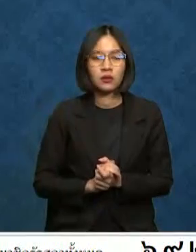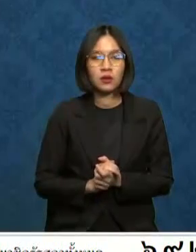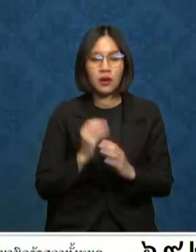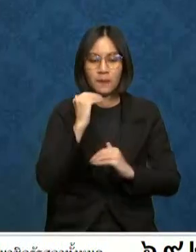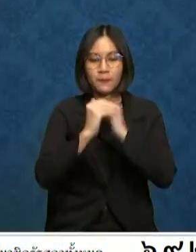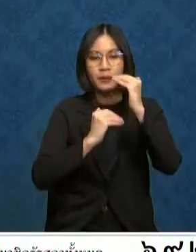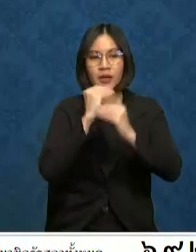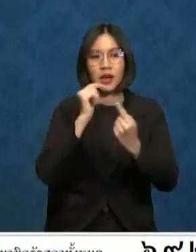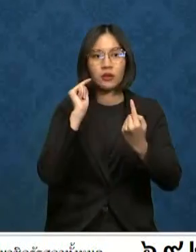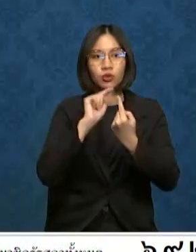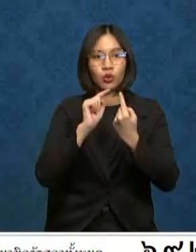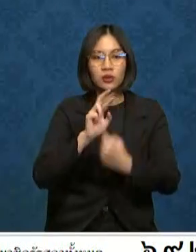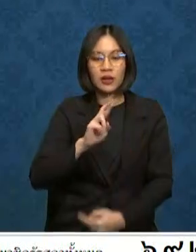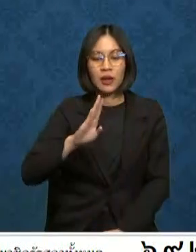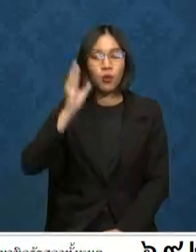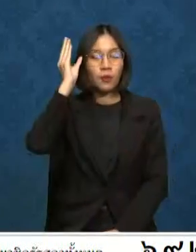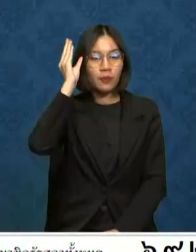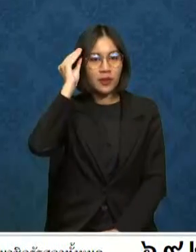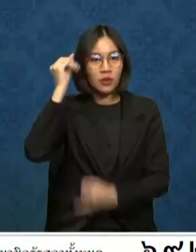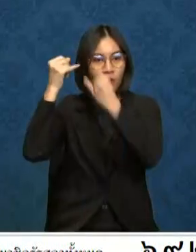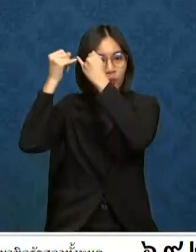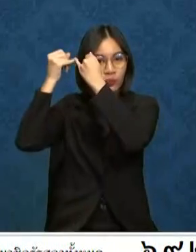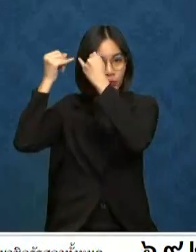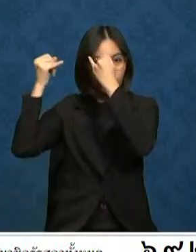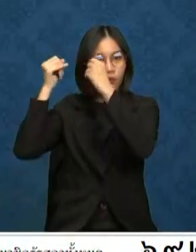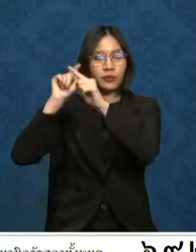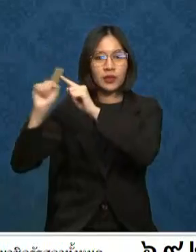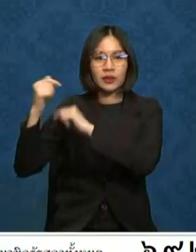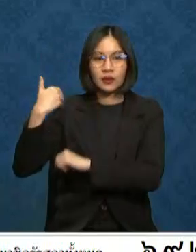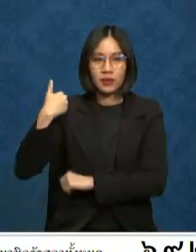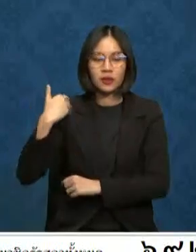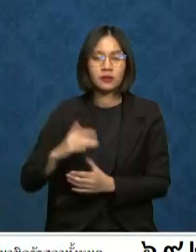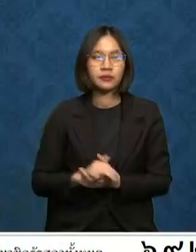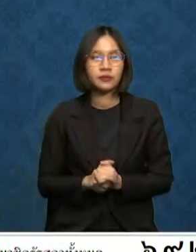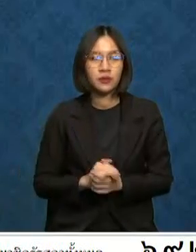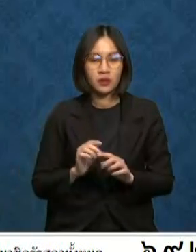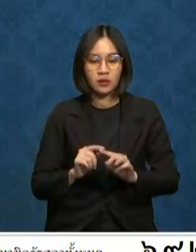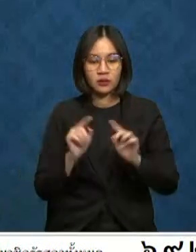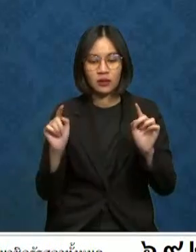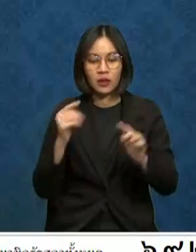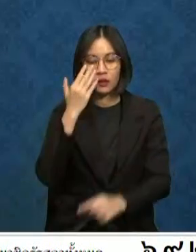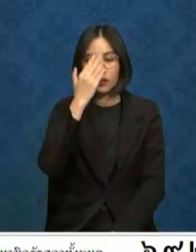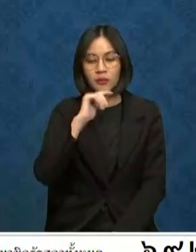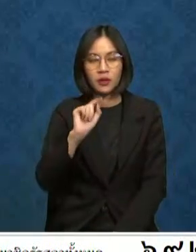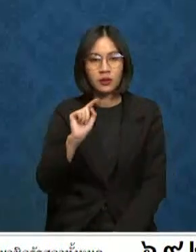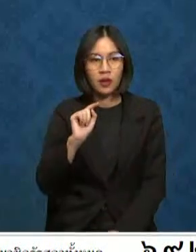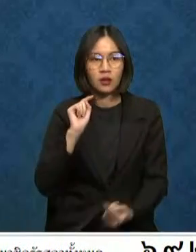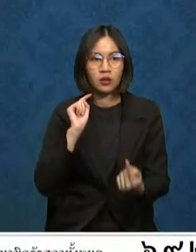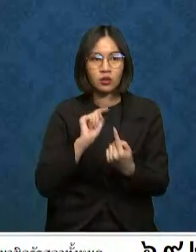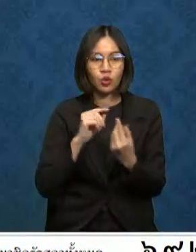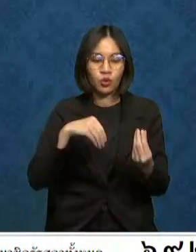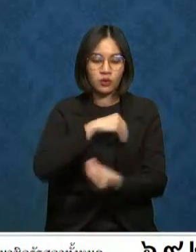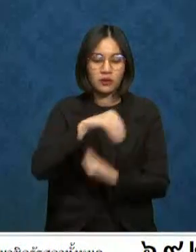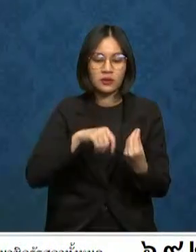พัฒนาการทางด้านระบบประสาทและสมองของเด็กครับแต่ท่านประธานครับด้วยสภาพทาง